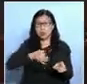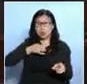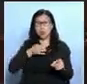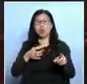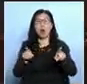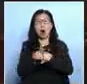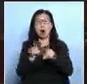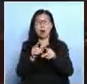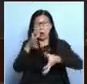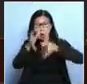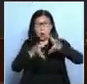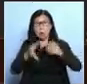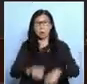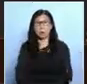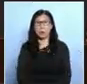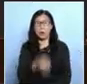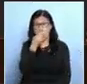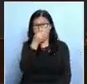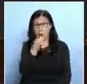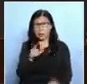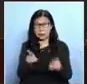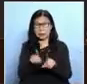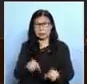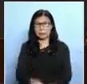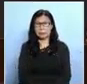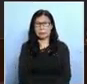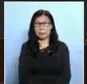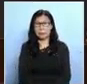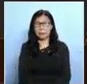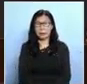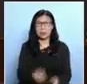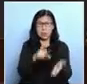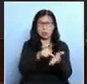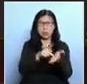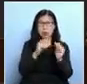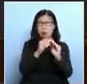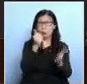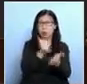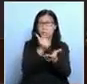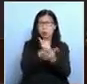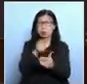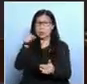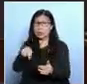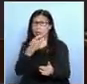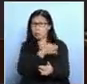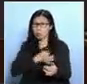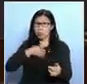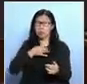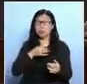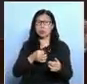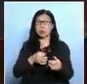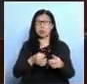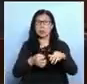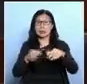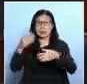咁原來開個會呢，這個香港要注意，因為我們真係嘅租金好貴，喺嗰度開個會，我搵個綠